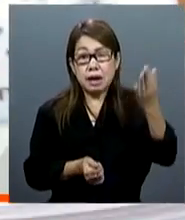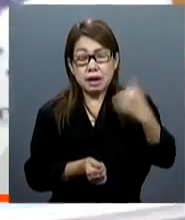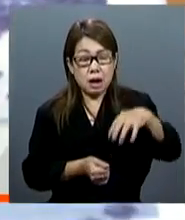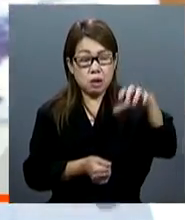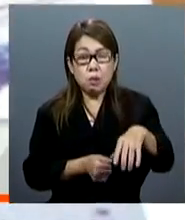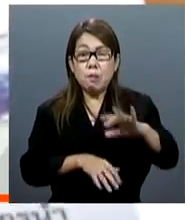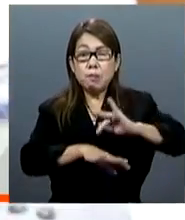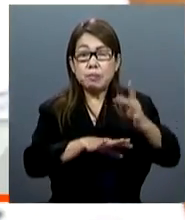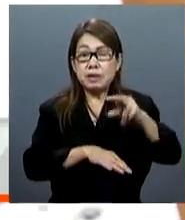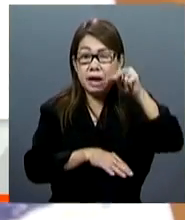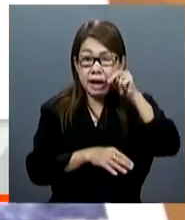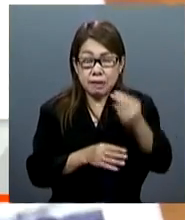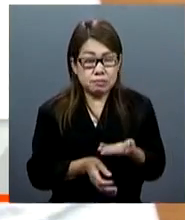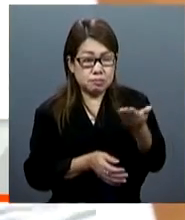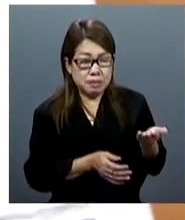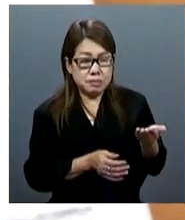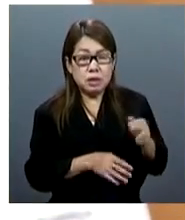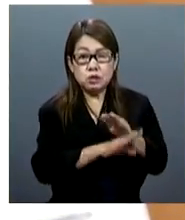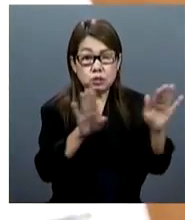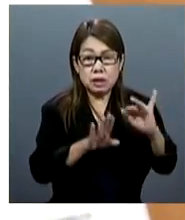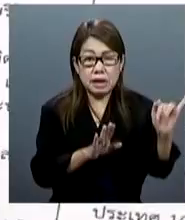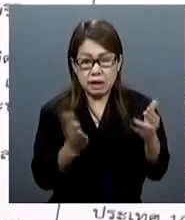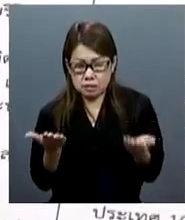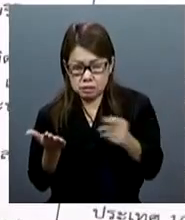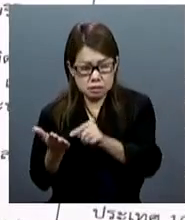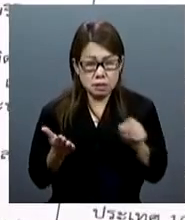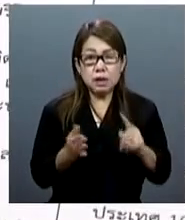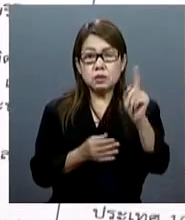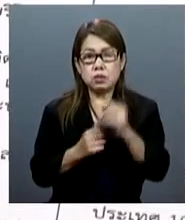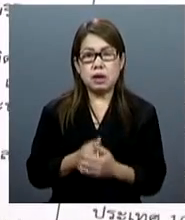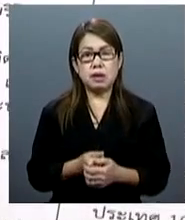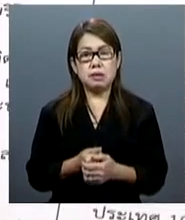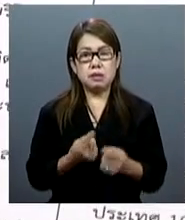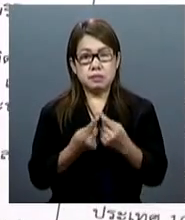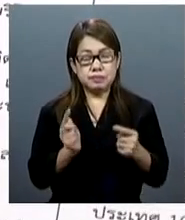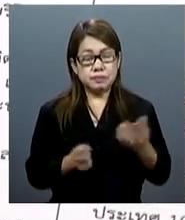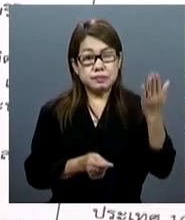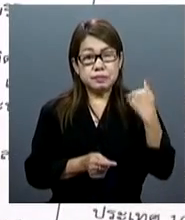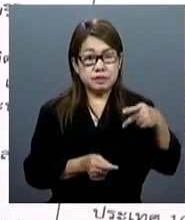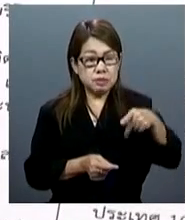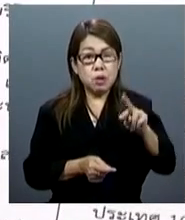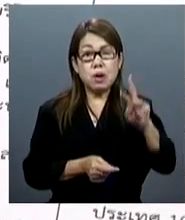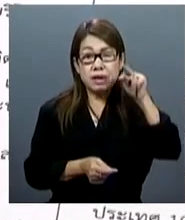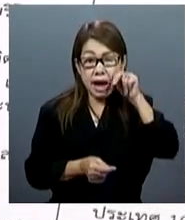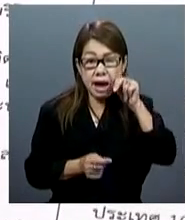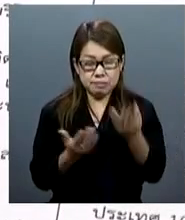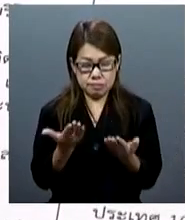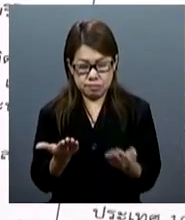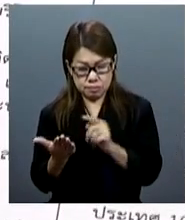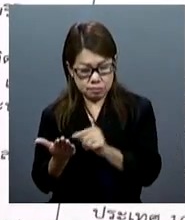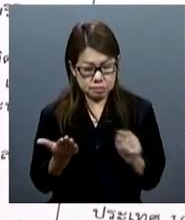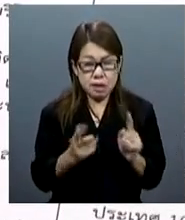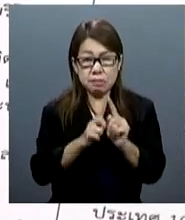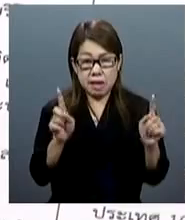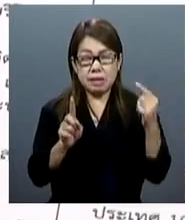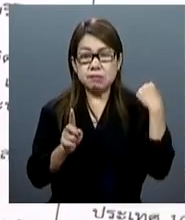รน้ำที่ยื่นมาก่อนหน้านี้ค่ะขณะที่ข้อแตกต่างของร่างพรบน้ำทั้ง2ฉบับรองศาสตราจารย์บัญ